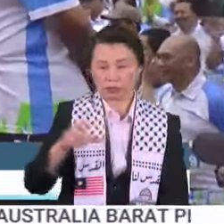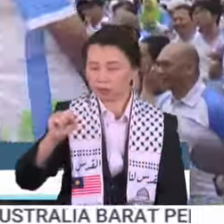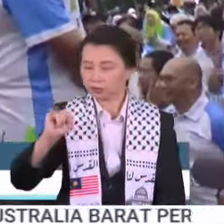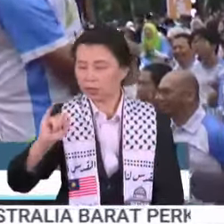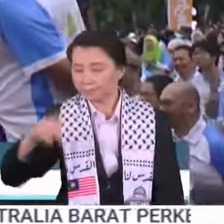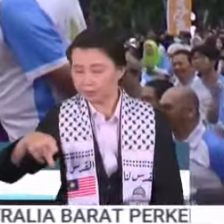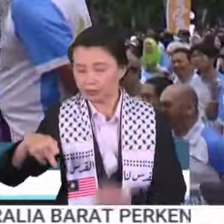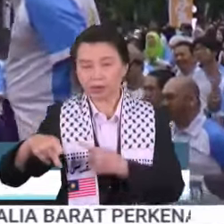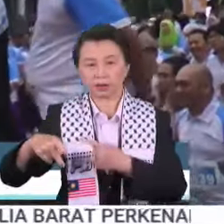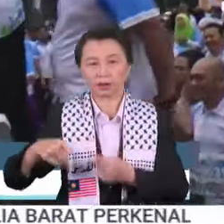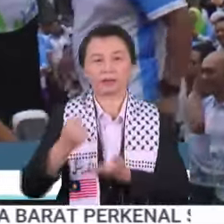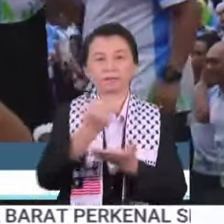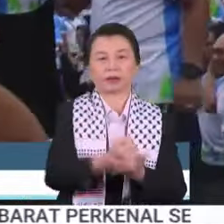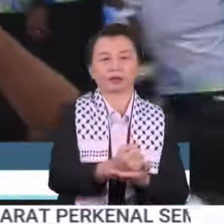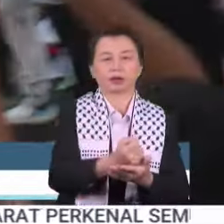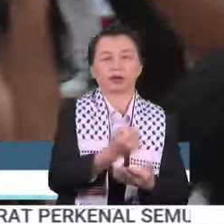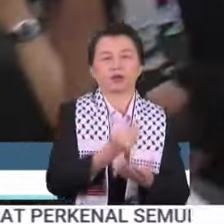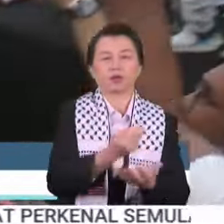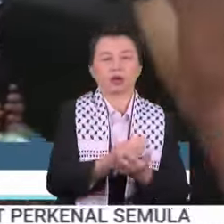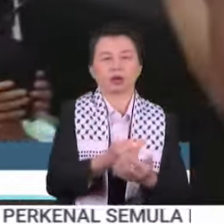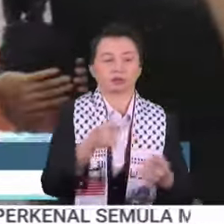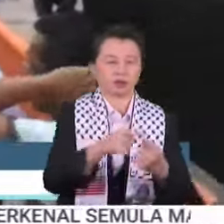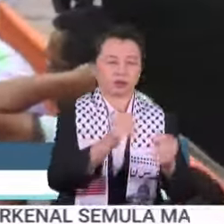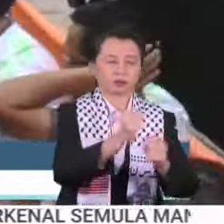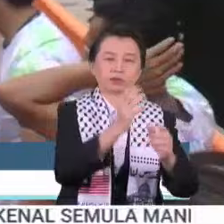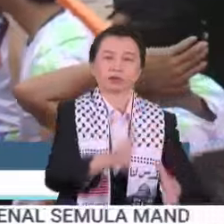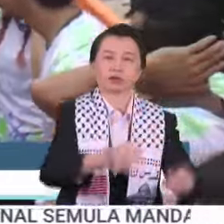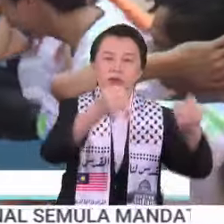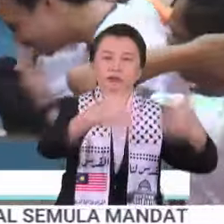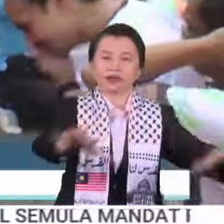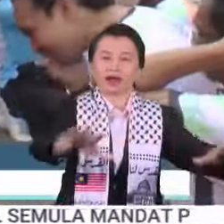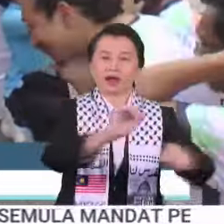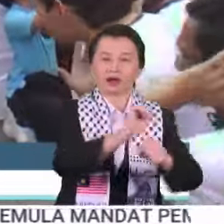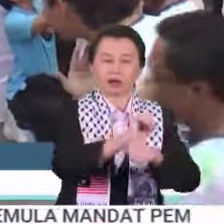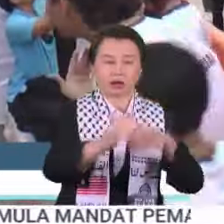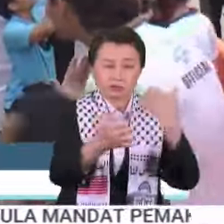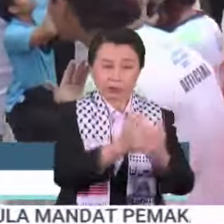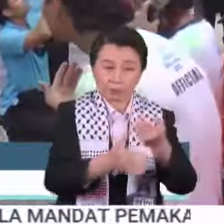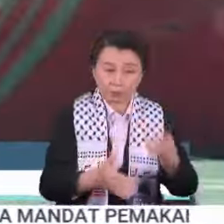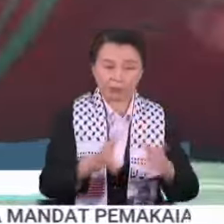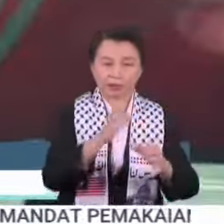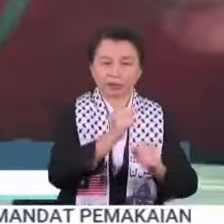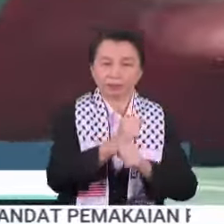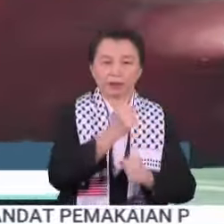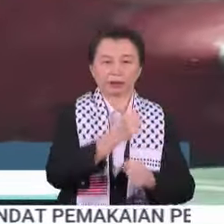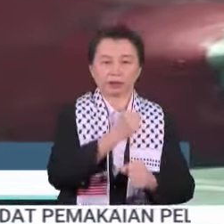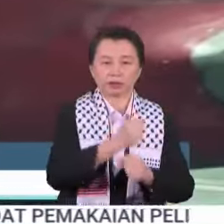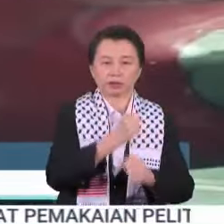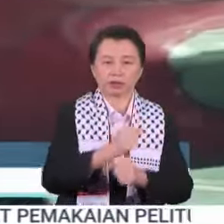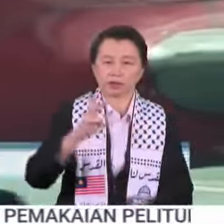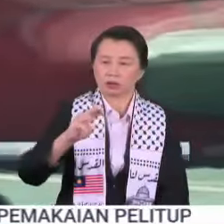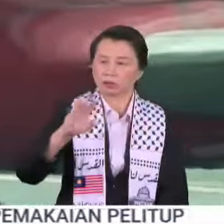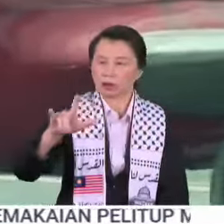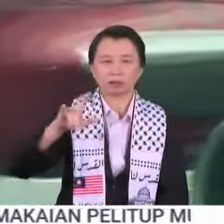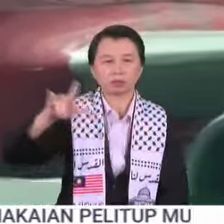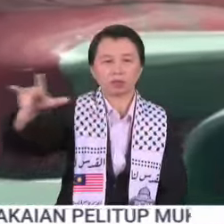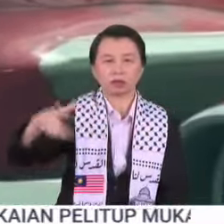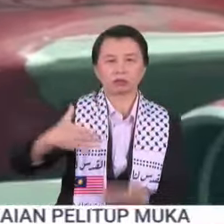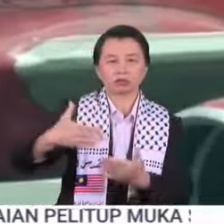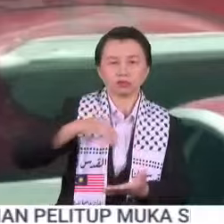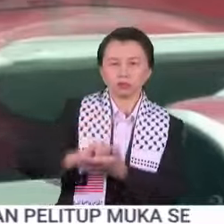merupakan bantuan kewangan kepada pekerja yang hilang pekerjaan sehingga mereka mendapat pekerjaan baharu. My Airline sebelum ini